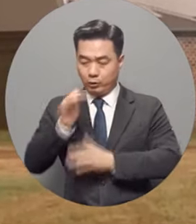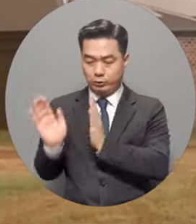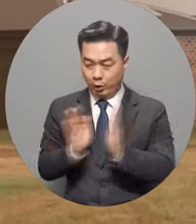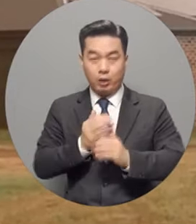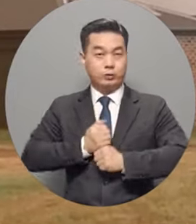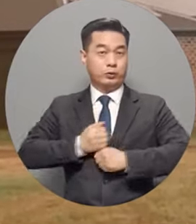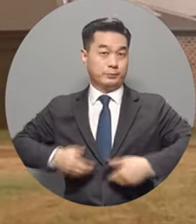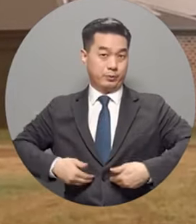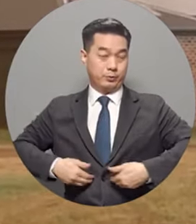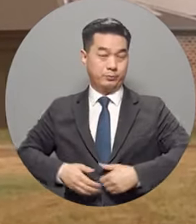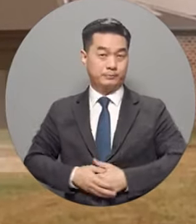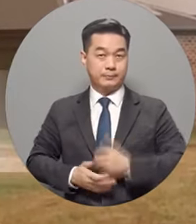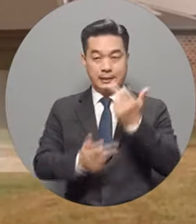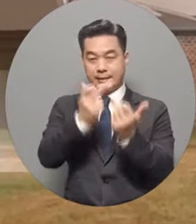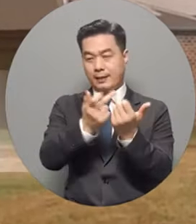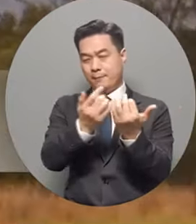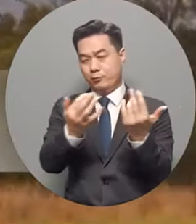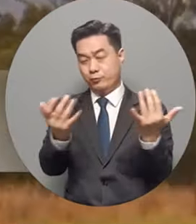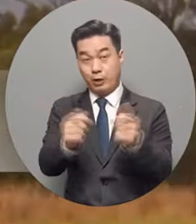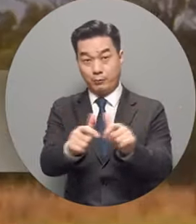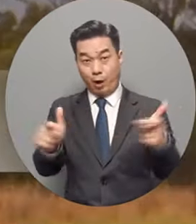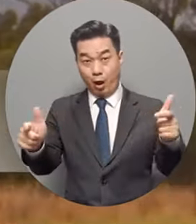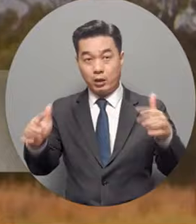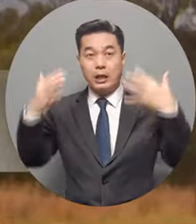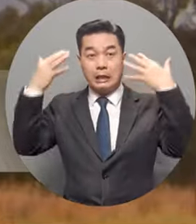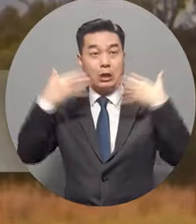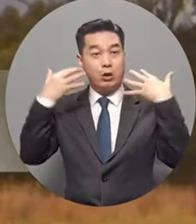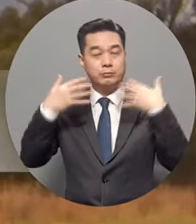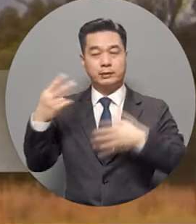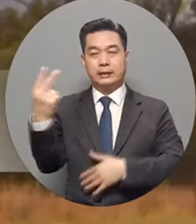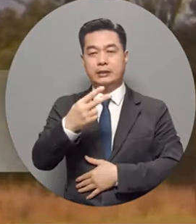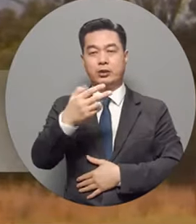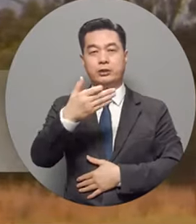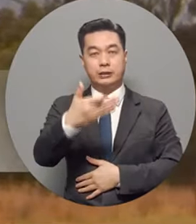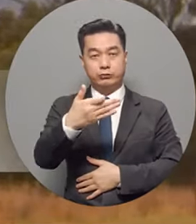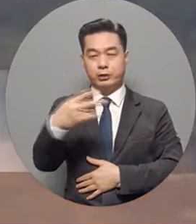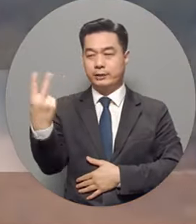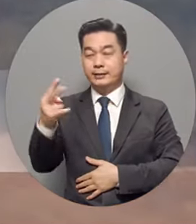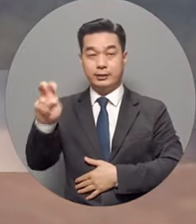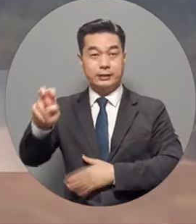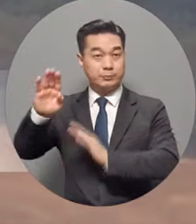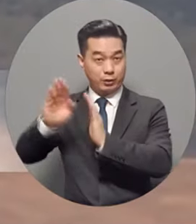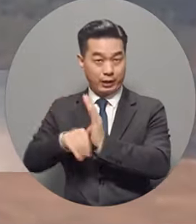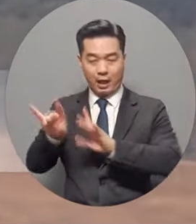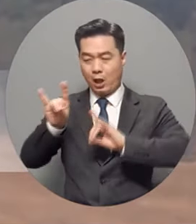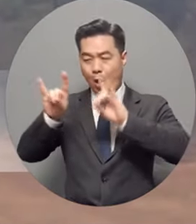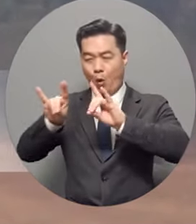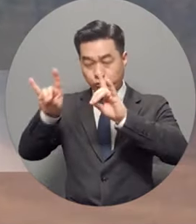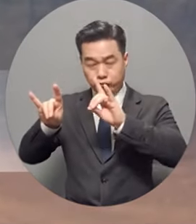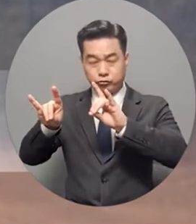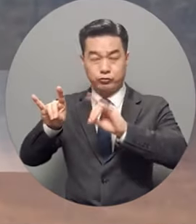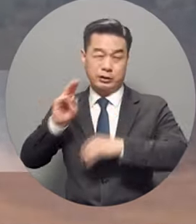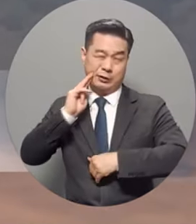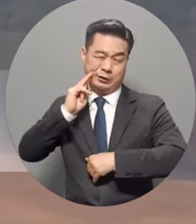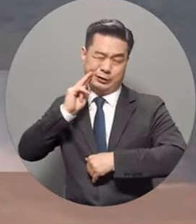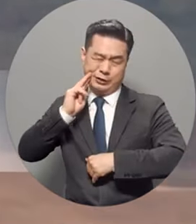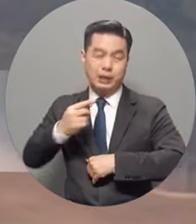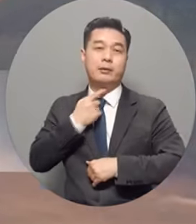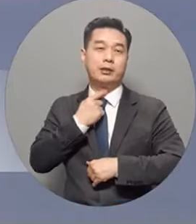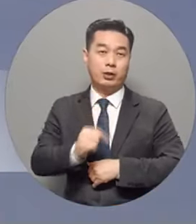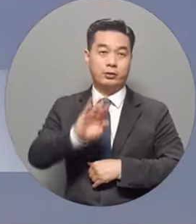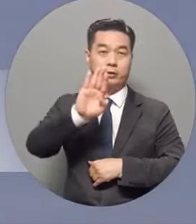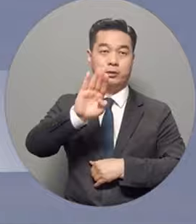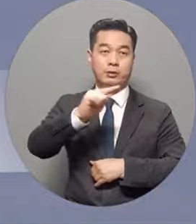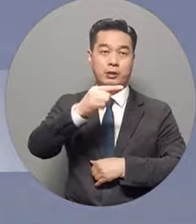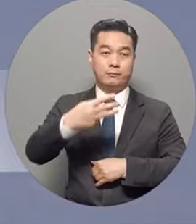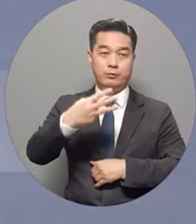전문가들은 산불이 계속되고 있는 올여름이 지난 2019년과 2020년 호주를 뒤덮었던 최악의 산불 블랙서머